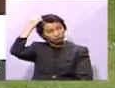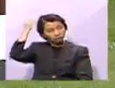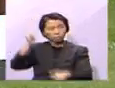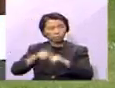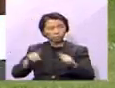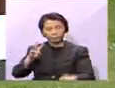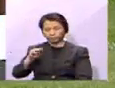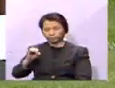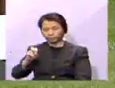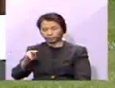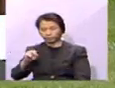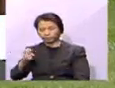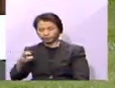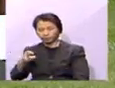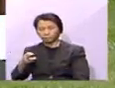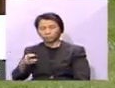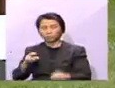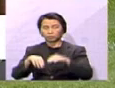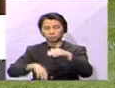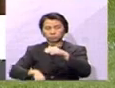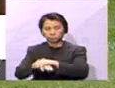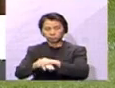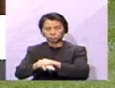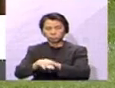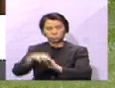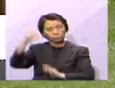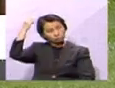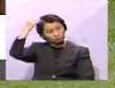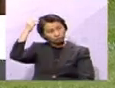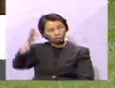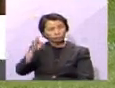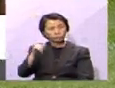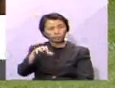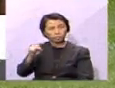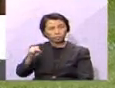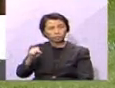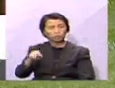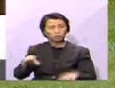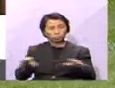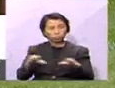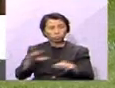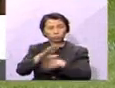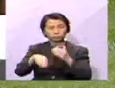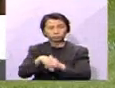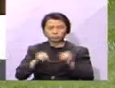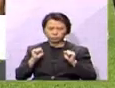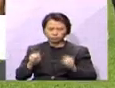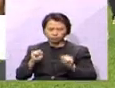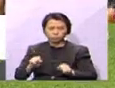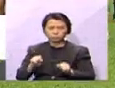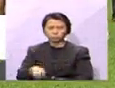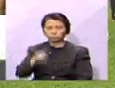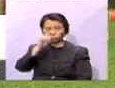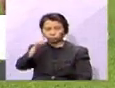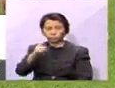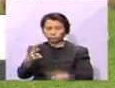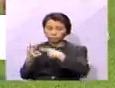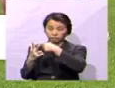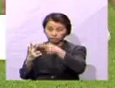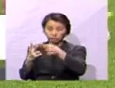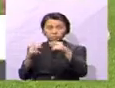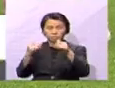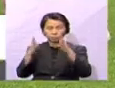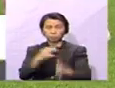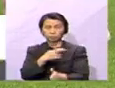maniam pihak pengurusan tinggi Persatuan bola sepak Selangor fas kini sedang melakukan segala termampu bagi memastikan tiga pemain